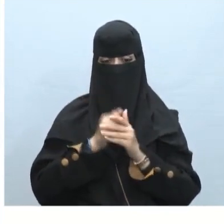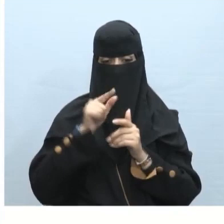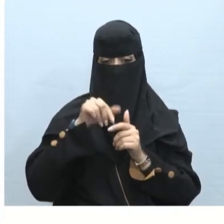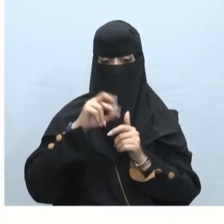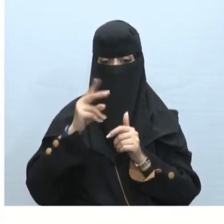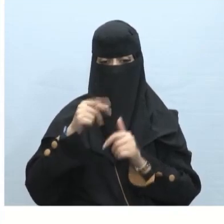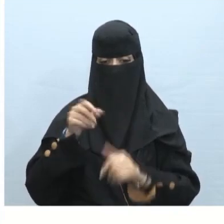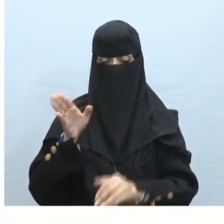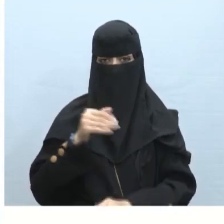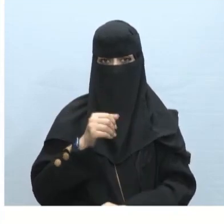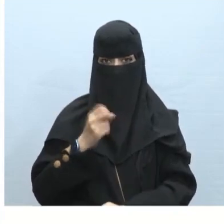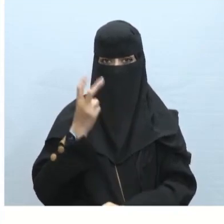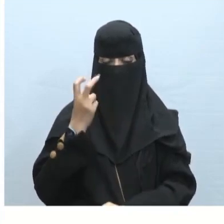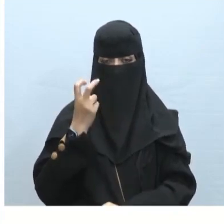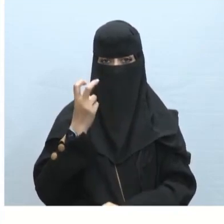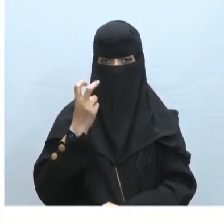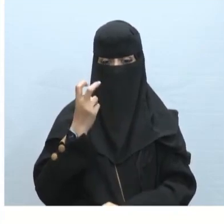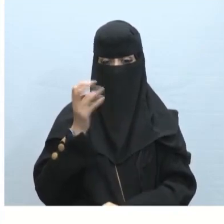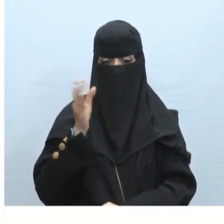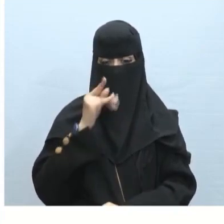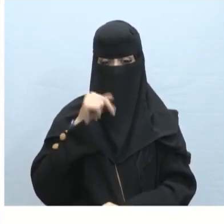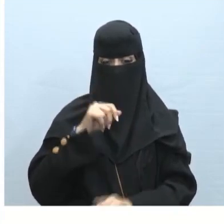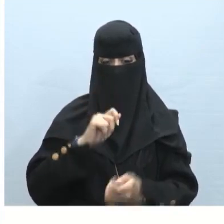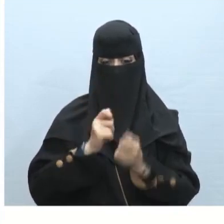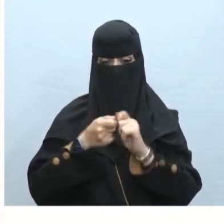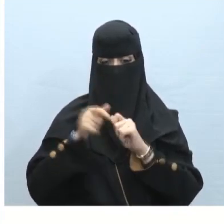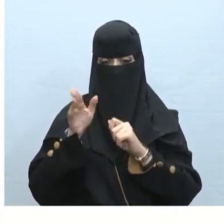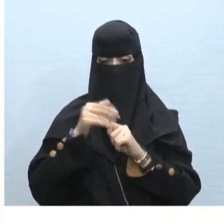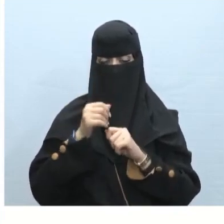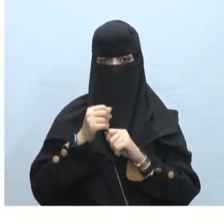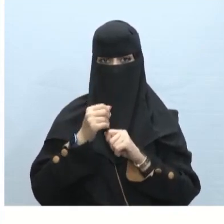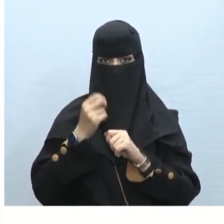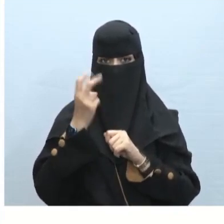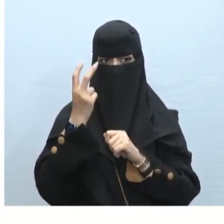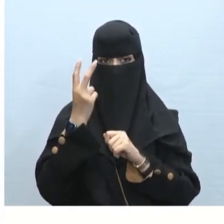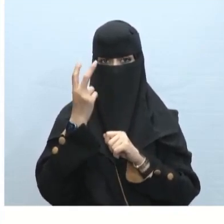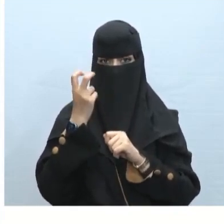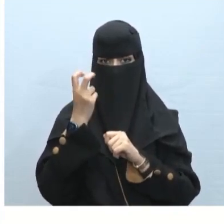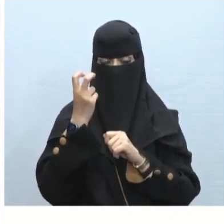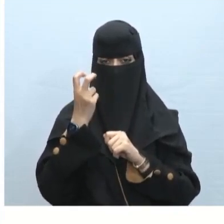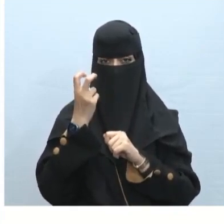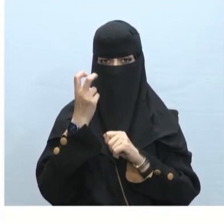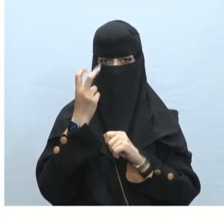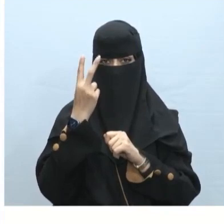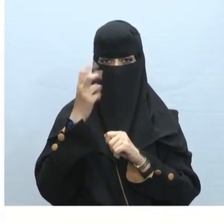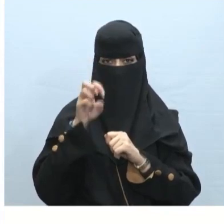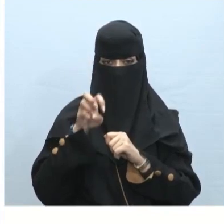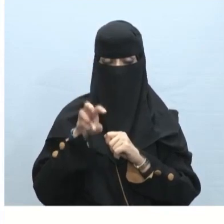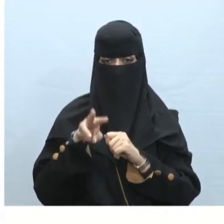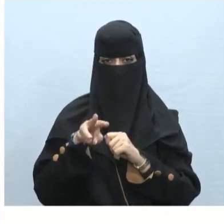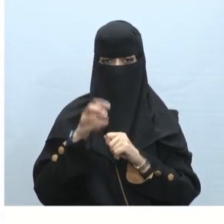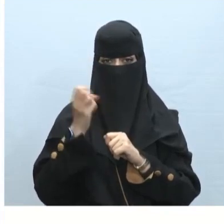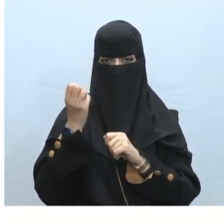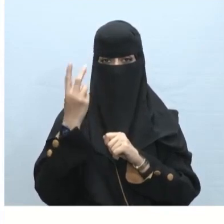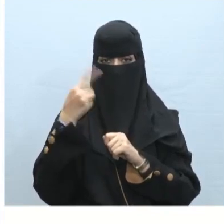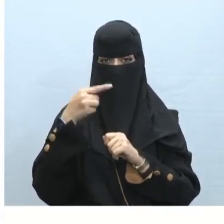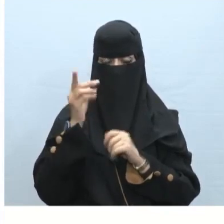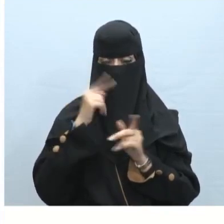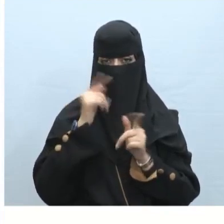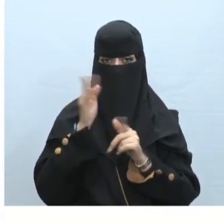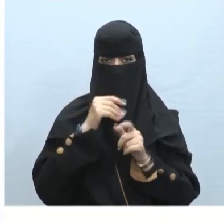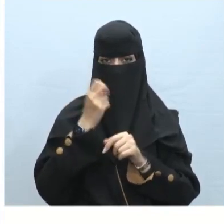نلاحظ فيها اثنين سيتغير الى 2010 الفئه ثلاثه سيتغير الى الفين